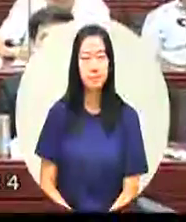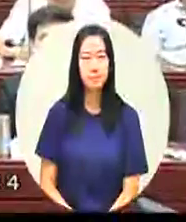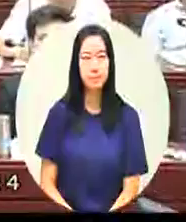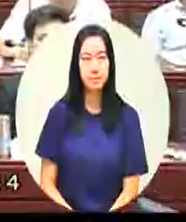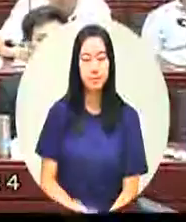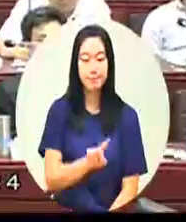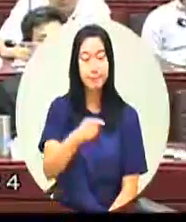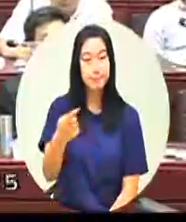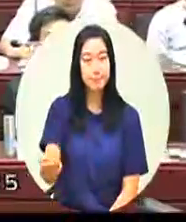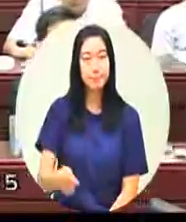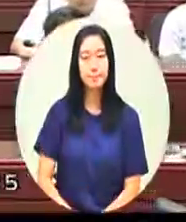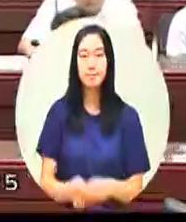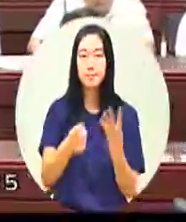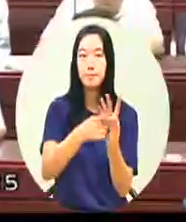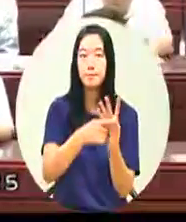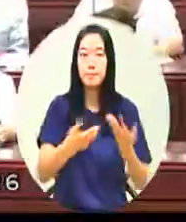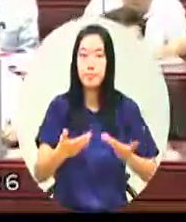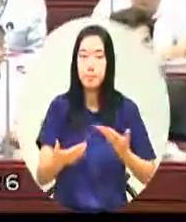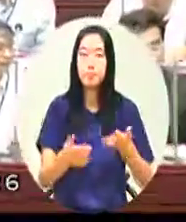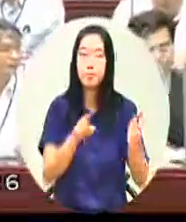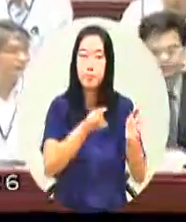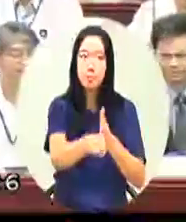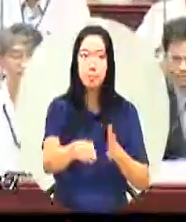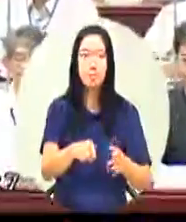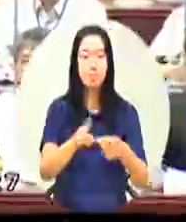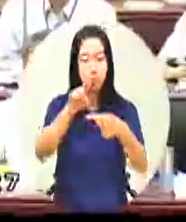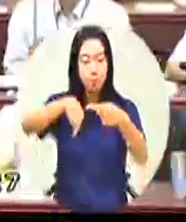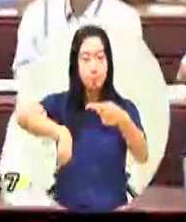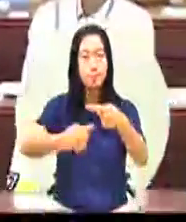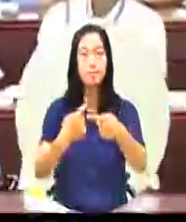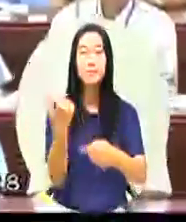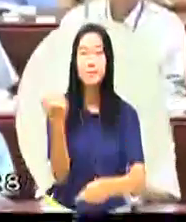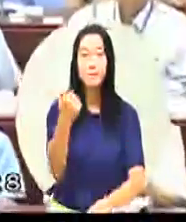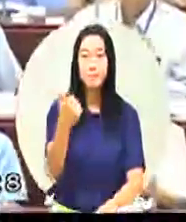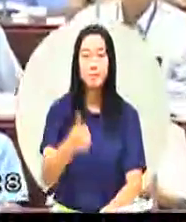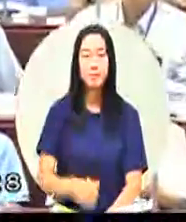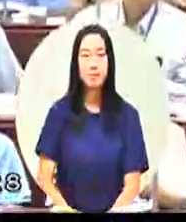那接下来是业务科丁龙如丁科长。